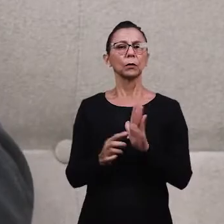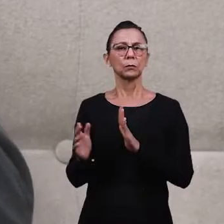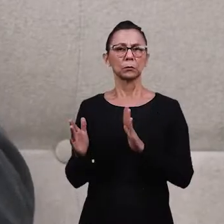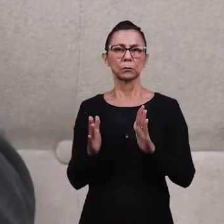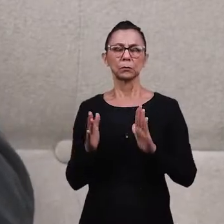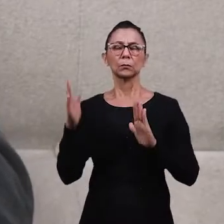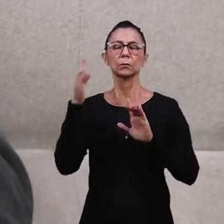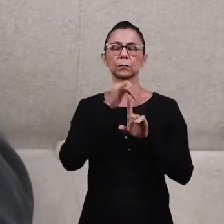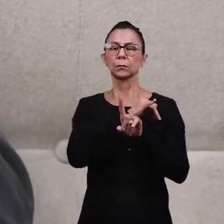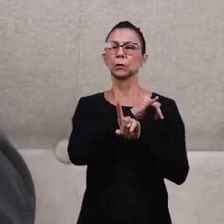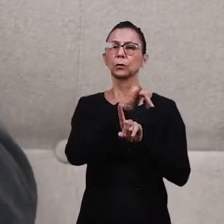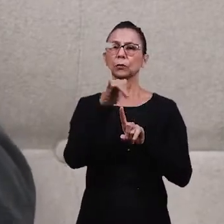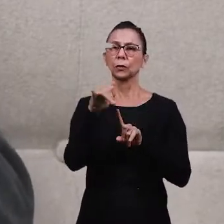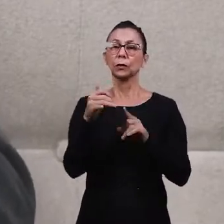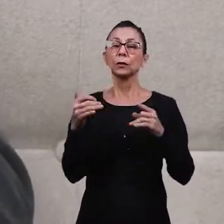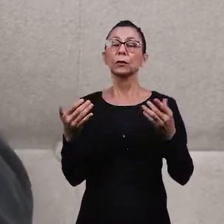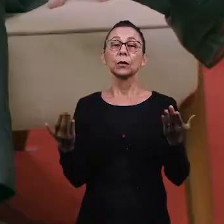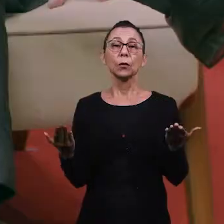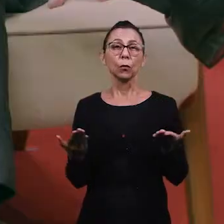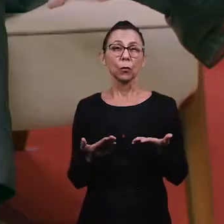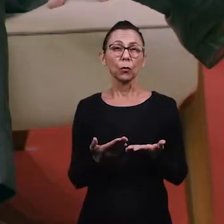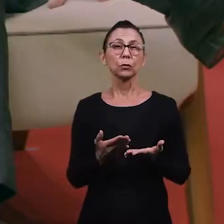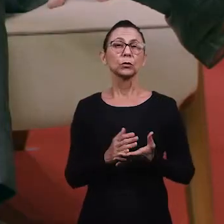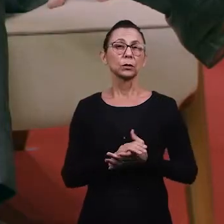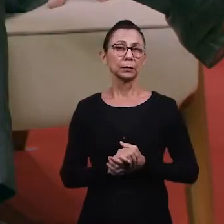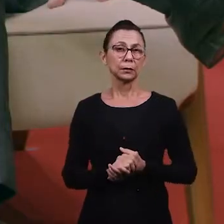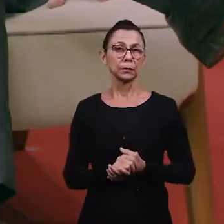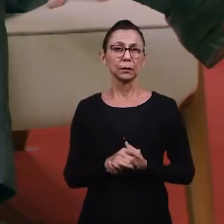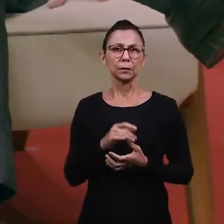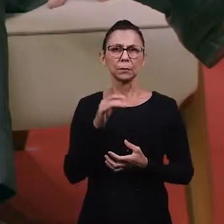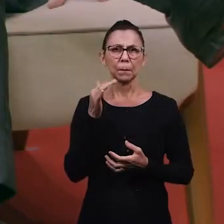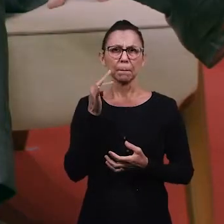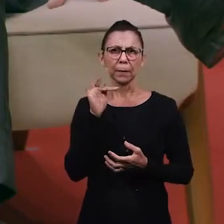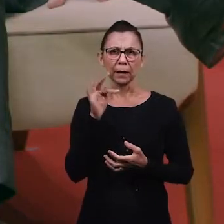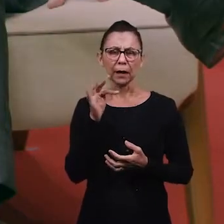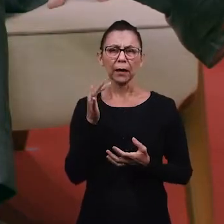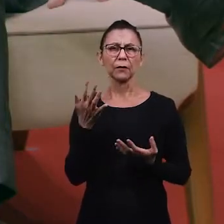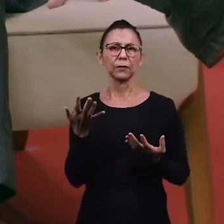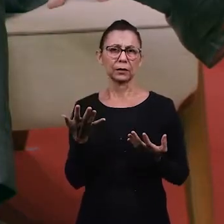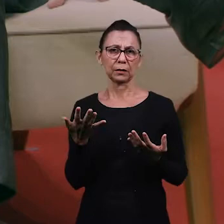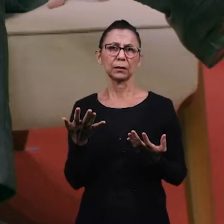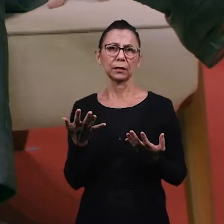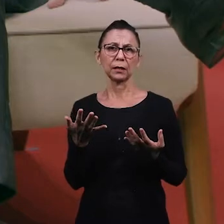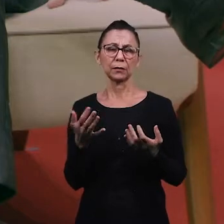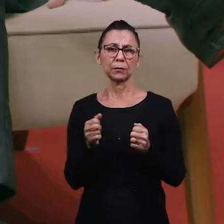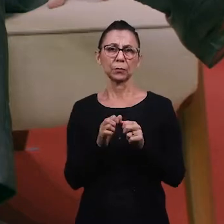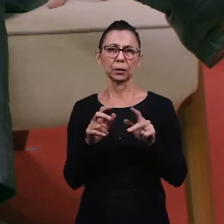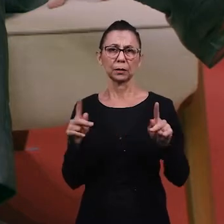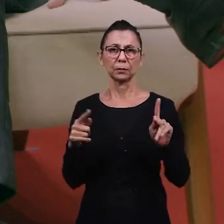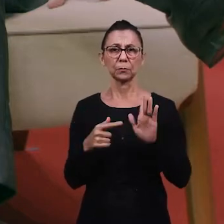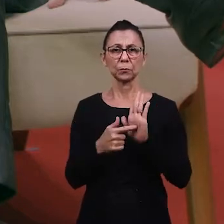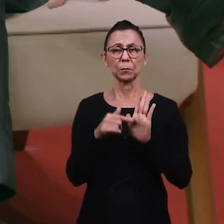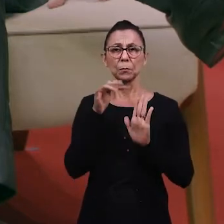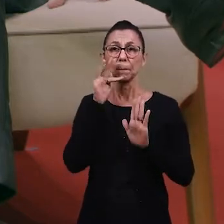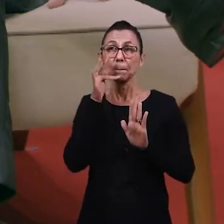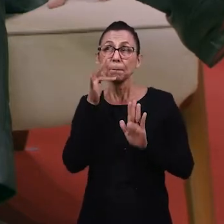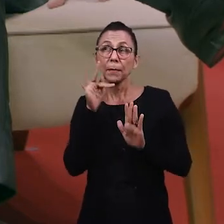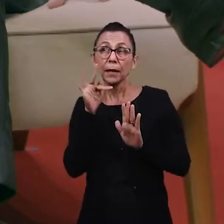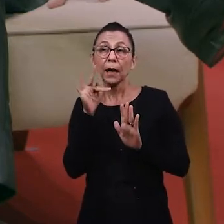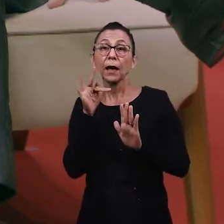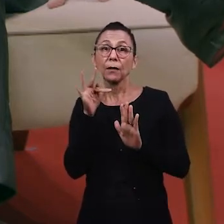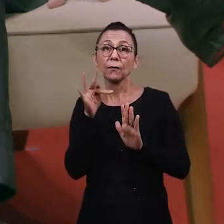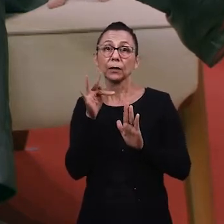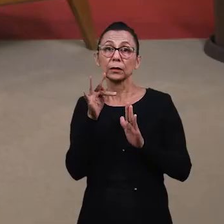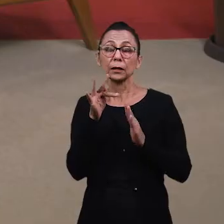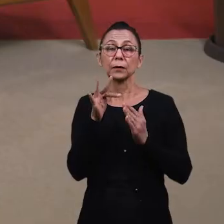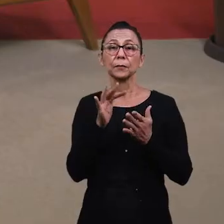présent contient des instructions par rapport au salut, contient des avertissements, des signes